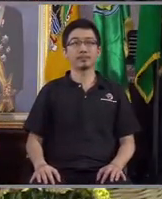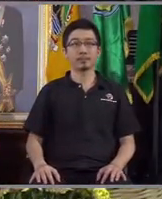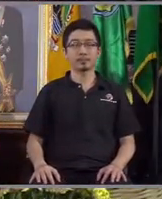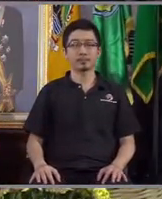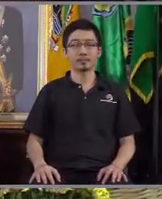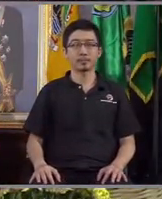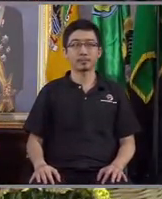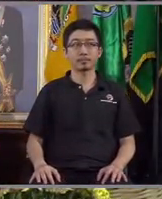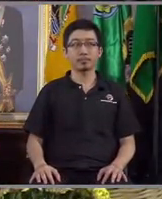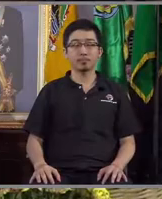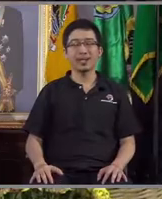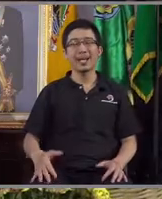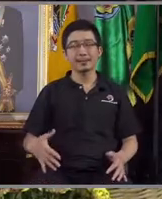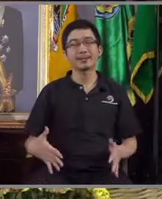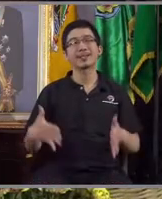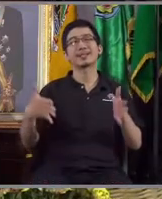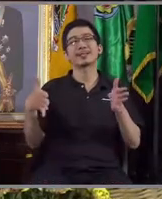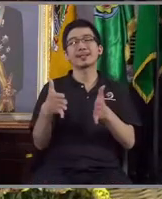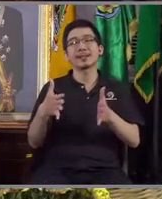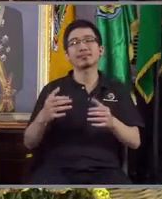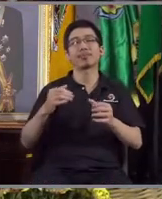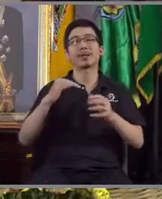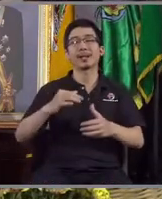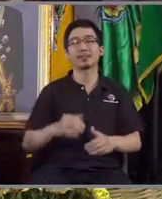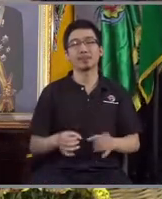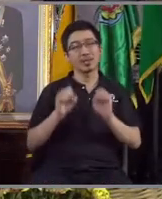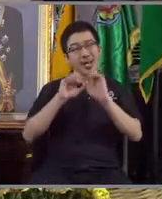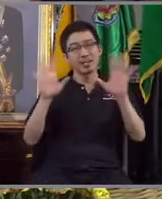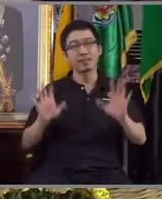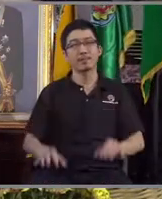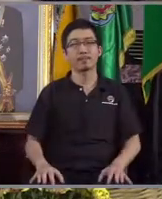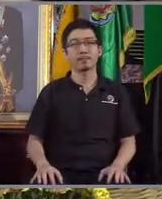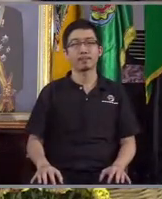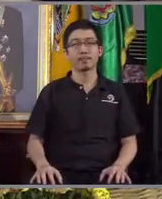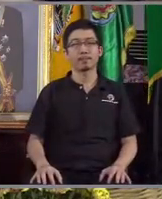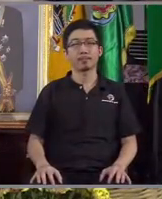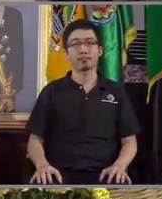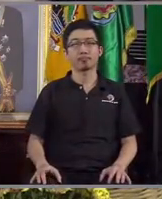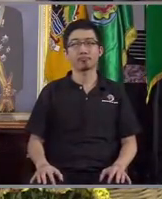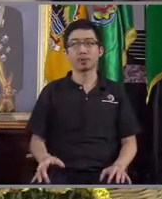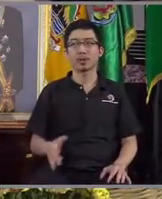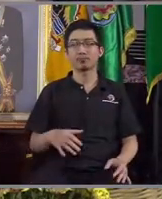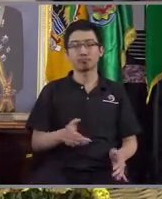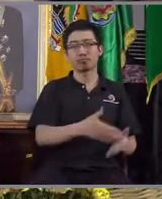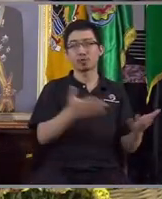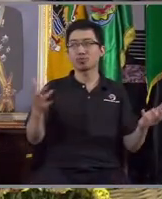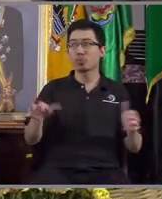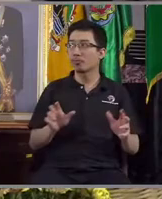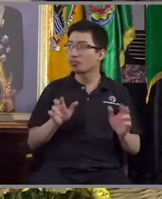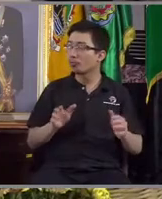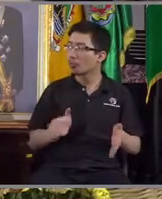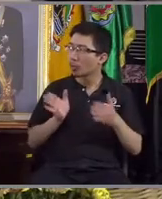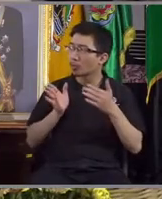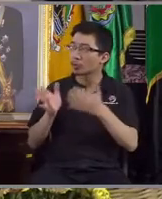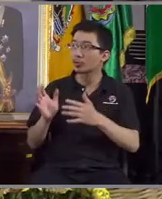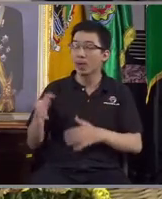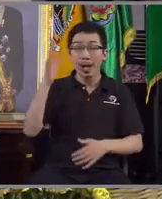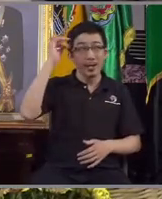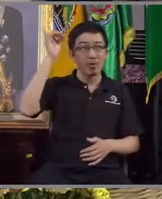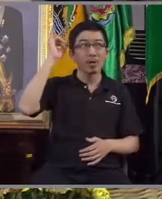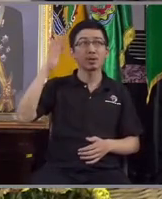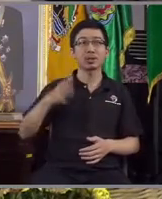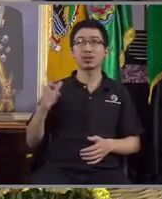Ya, singkat, padat, jelas, dan semuanya memang fokus kepada inovasi-inovasi yang memang